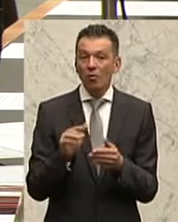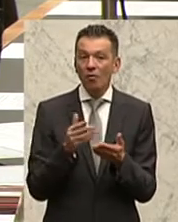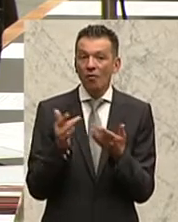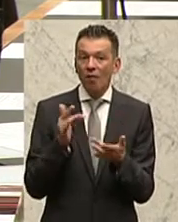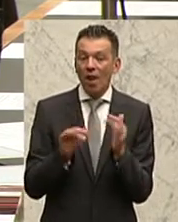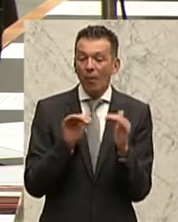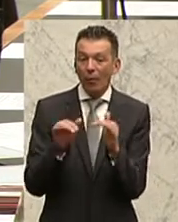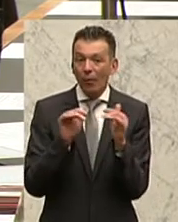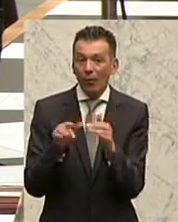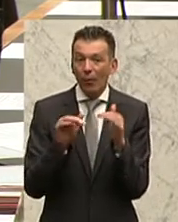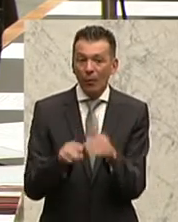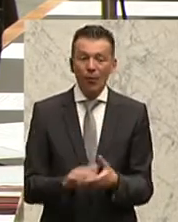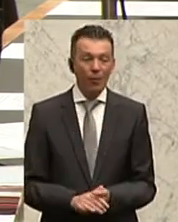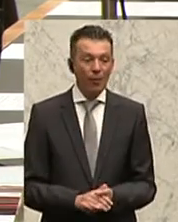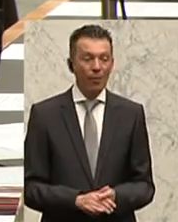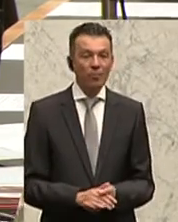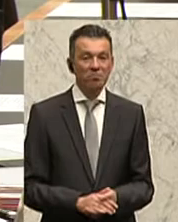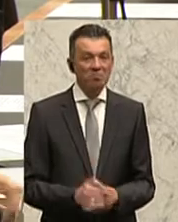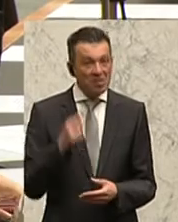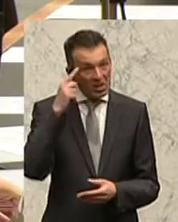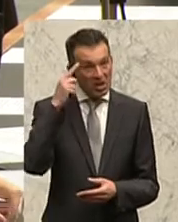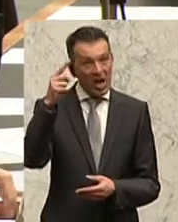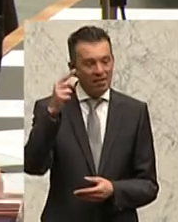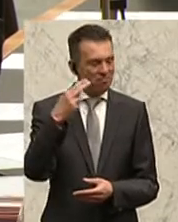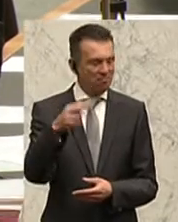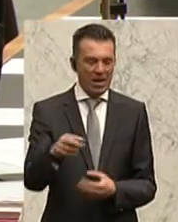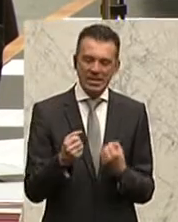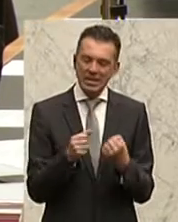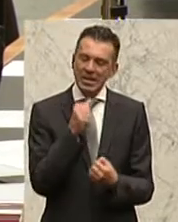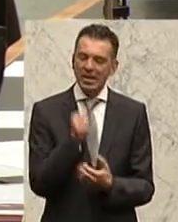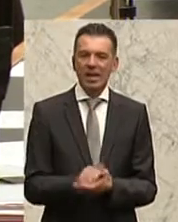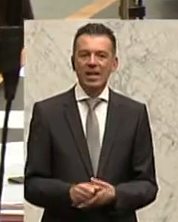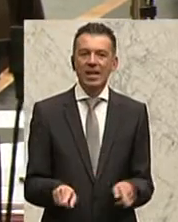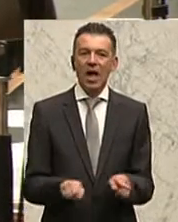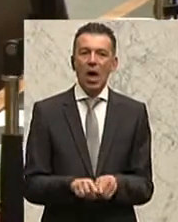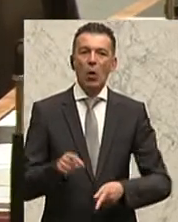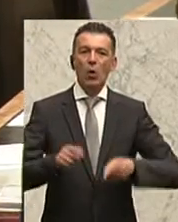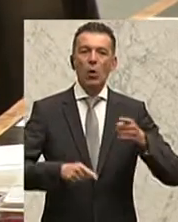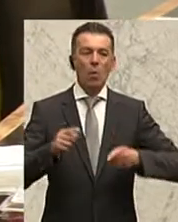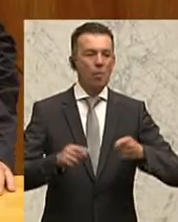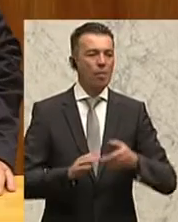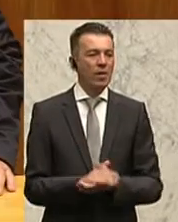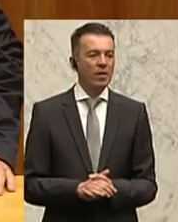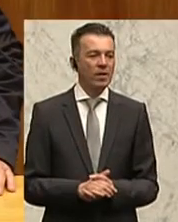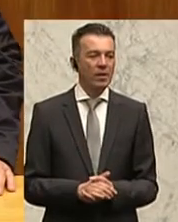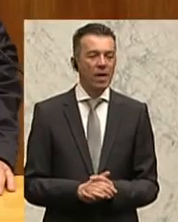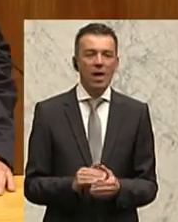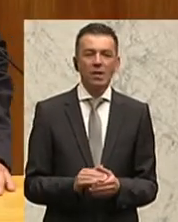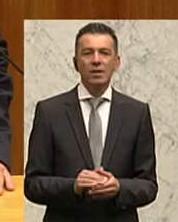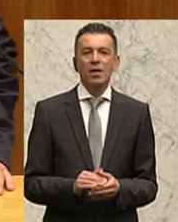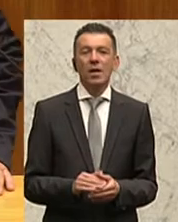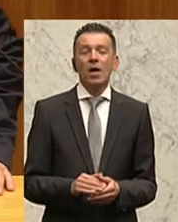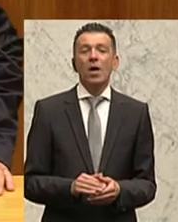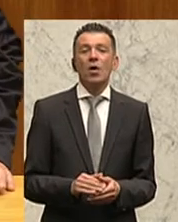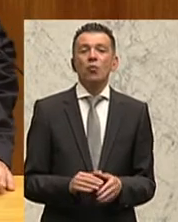Parteisoldat agiert. Gescheit war das Ganze mit Sicherheit nicht. Denn selbst der Kommandant unten sagt, Kommandant Oberstleutnant Paul Schneider, dass man